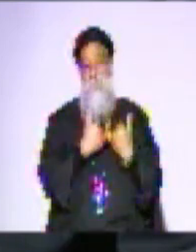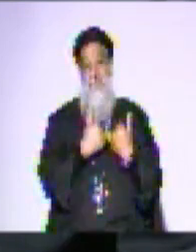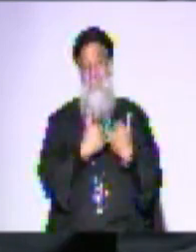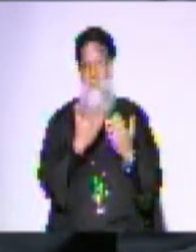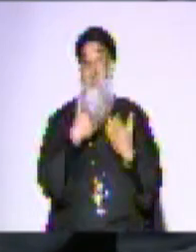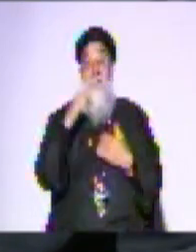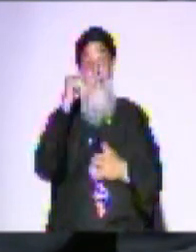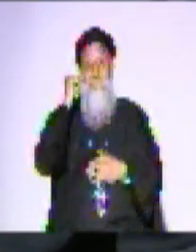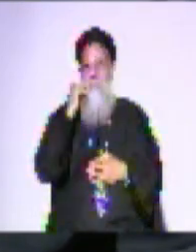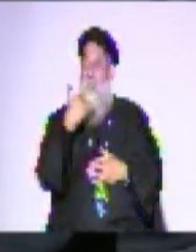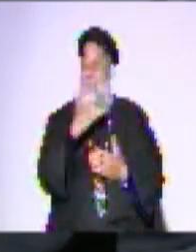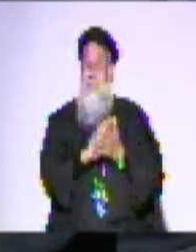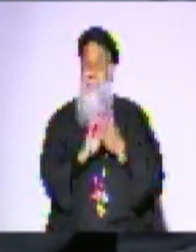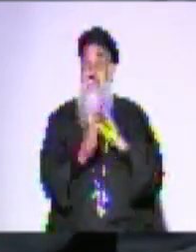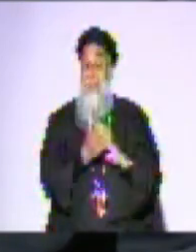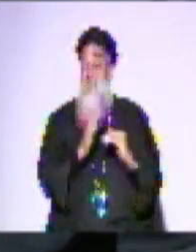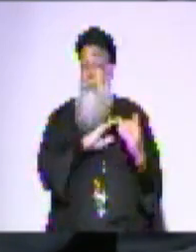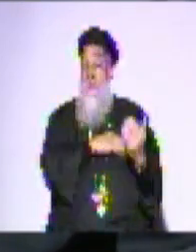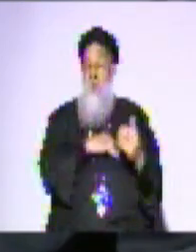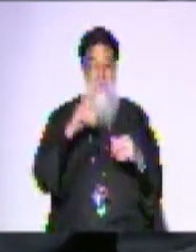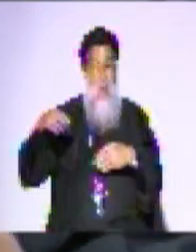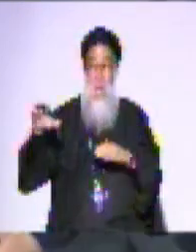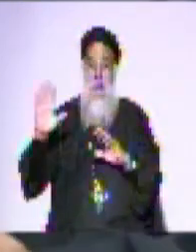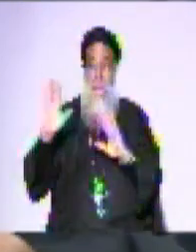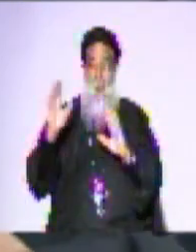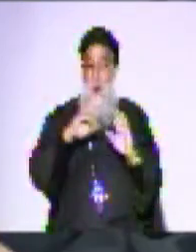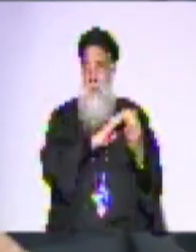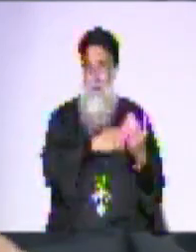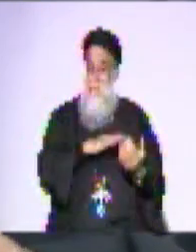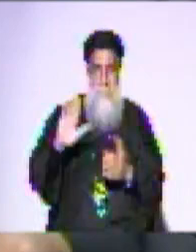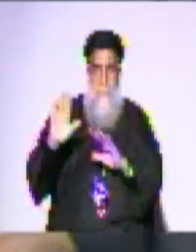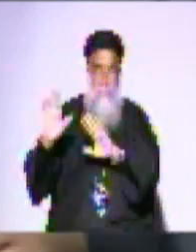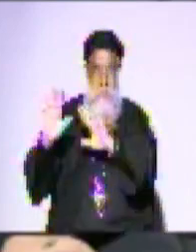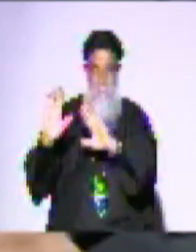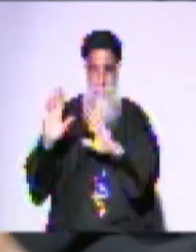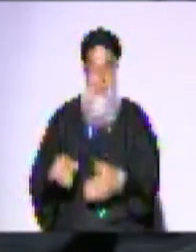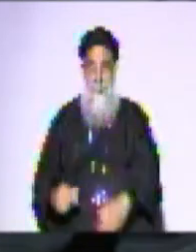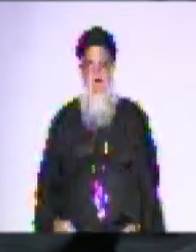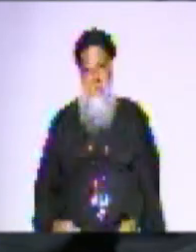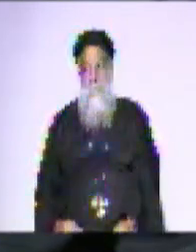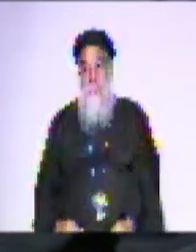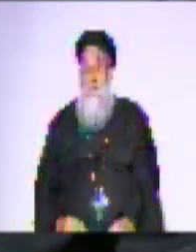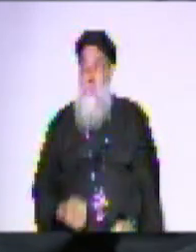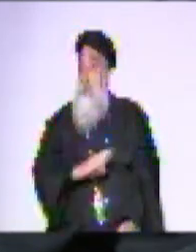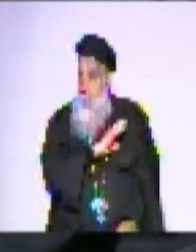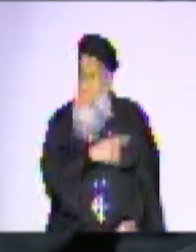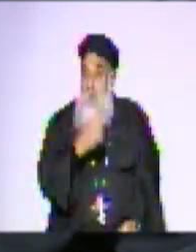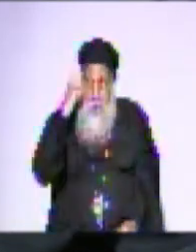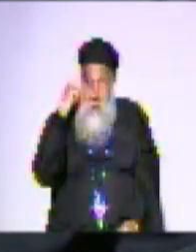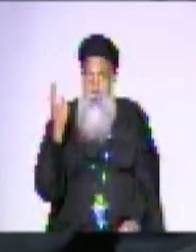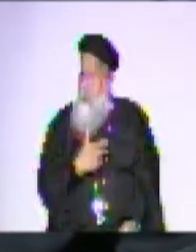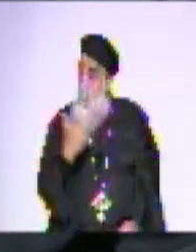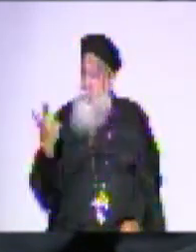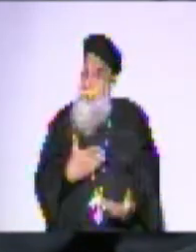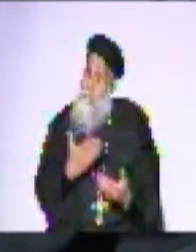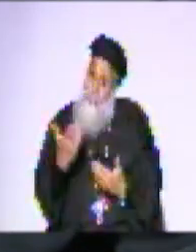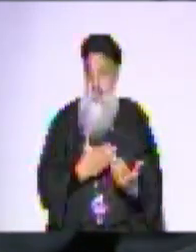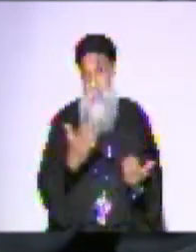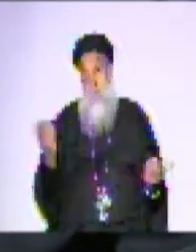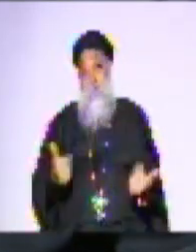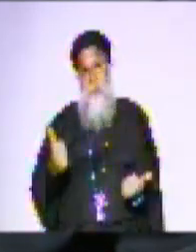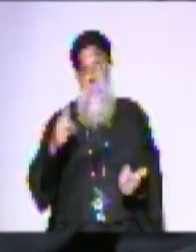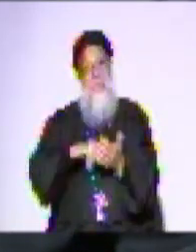احتمالا يوم الدين مما لكما. دي برضو الحتة إن يعني اللي يعرف أكثر يطلب أكثر، والإنسان اللي خد